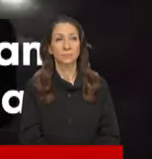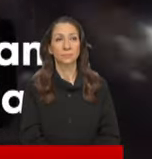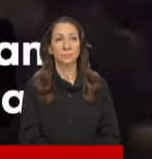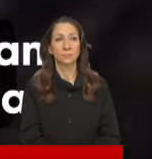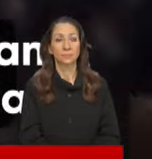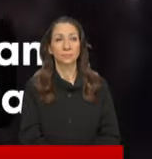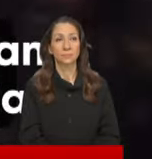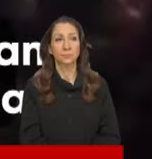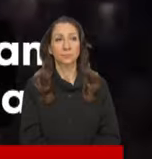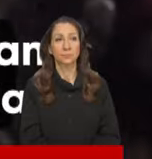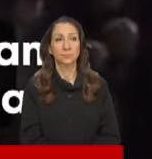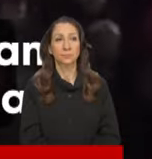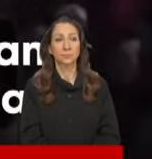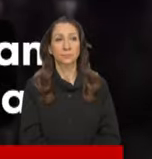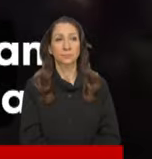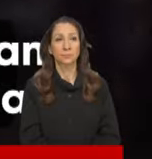ist